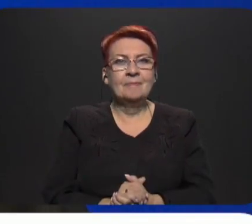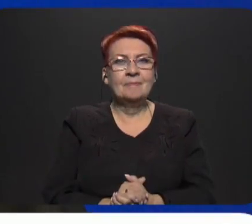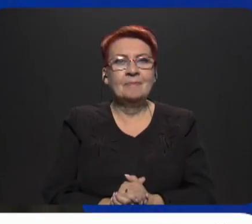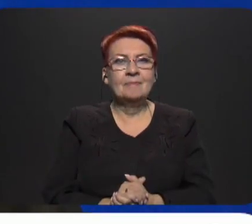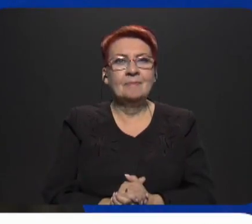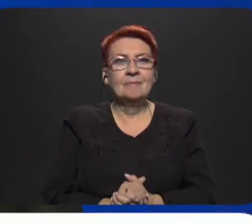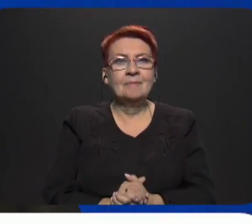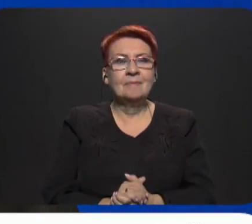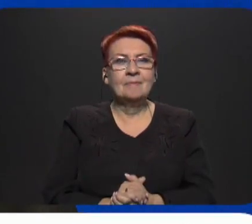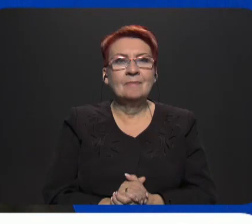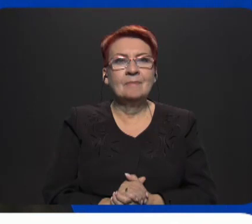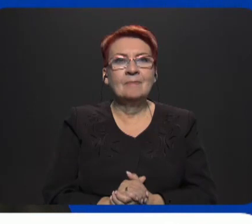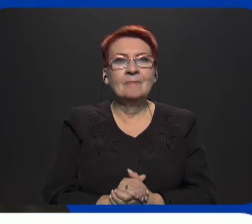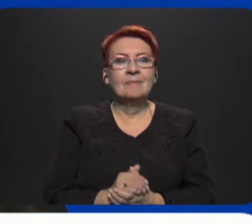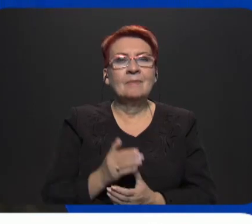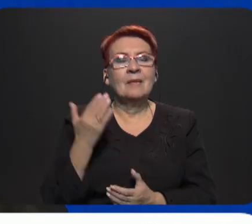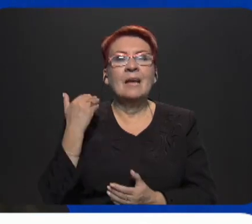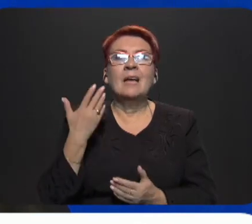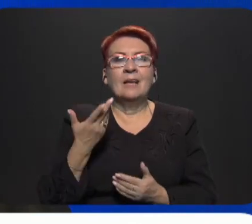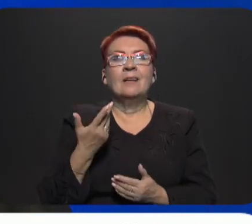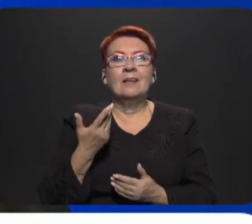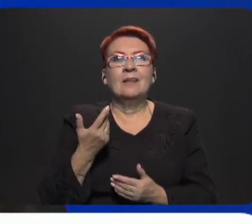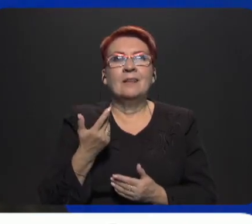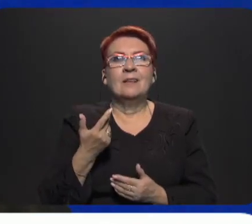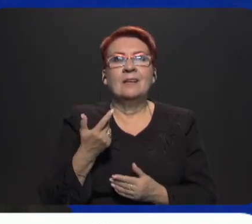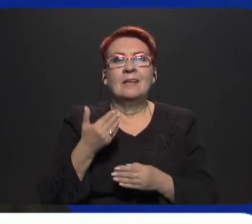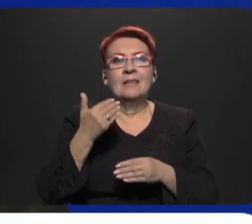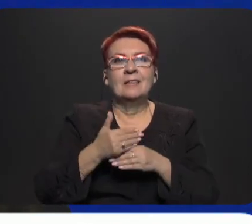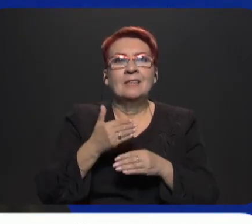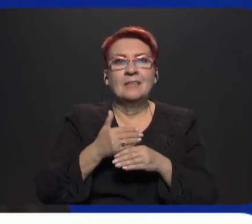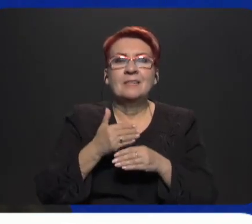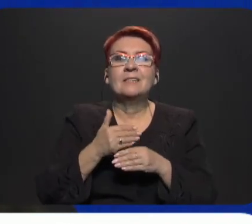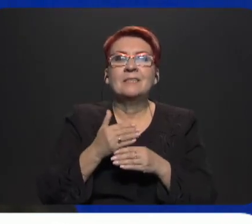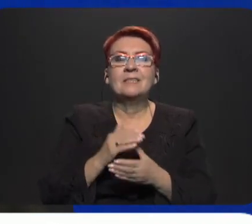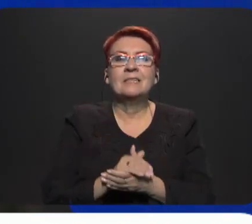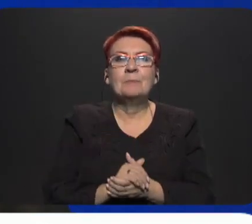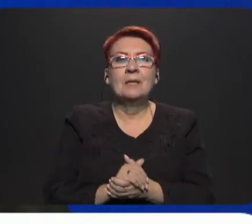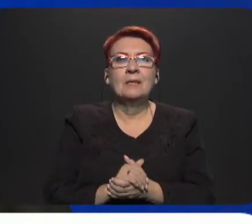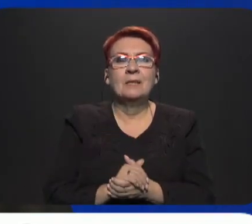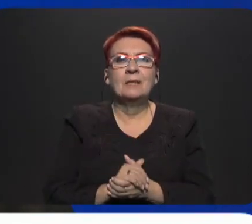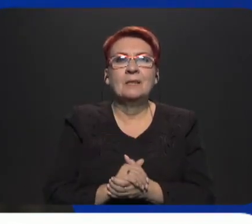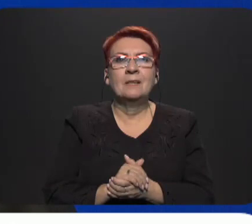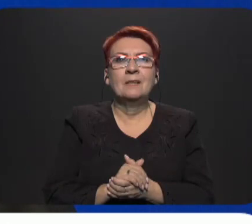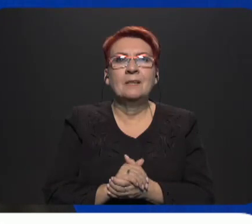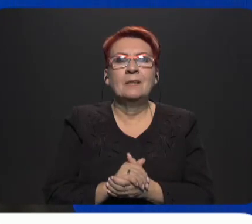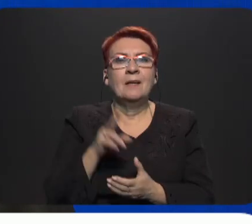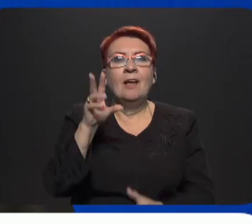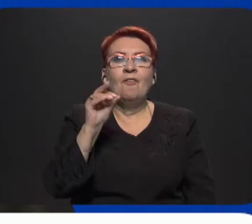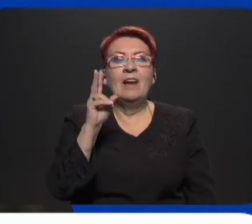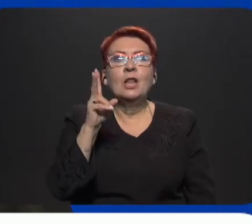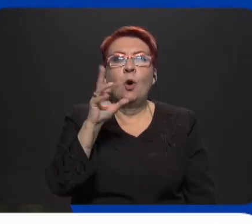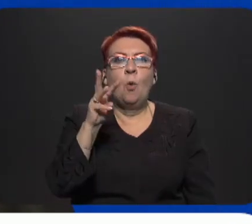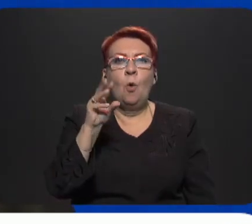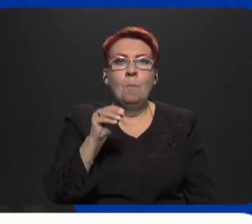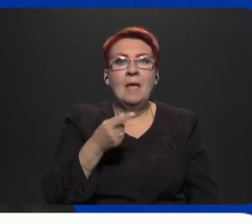значит, в формах был моноспектакль, Алиса Фрейндлих играла, значит, в Линкоме.